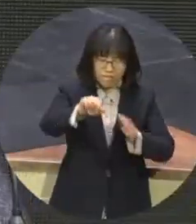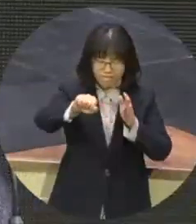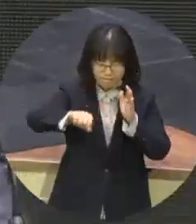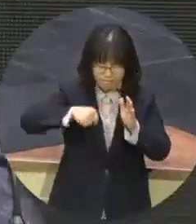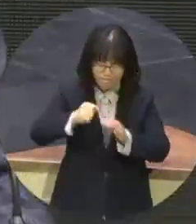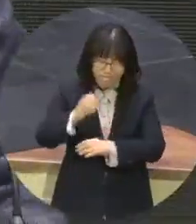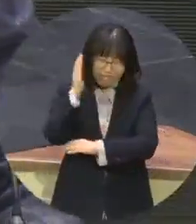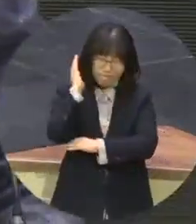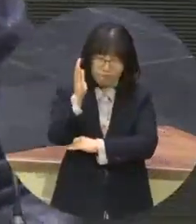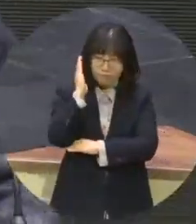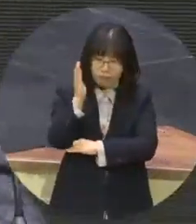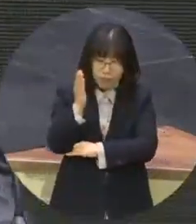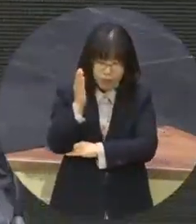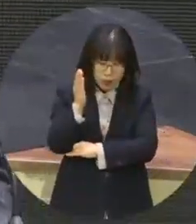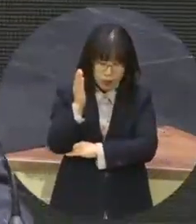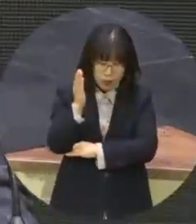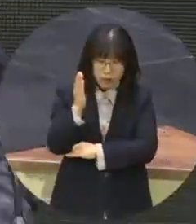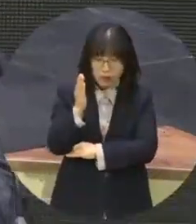안 들어요.